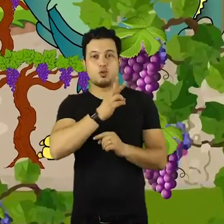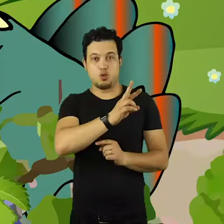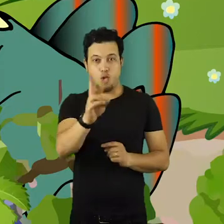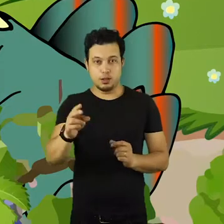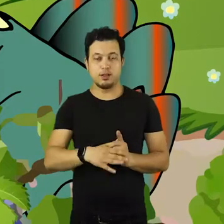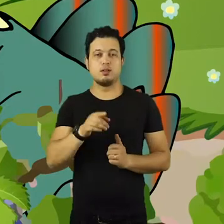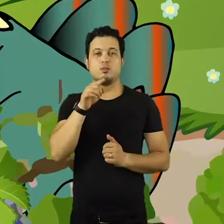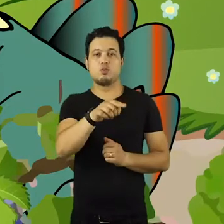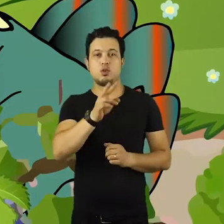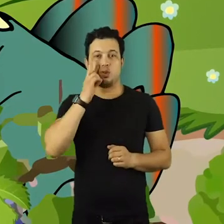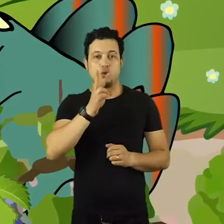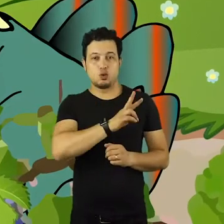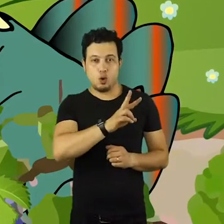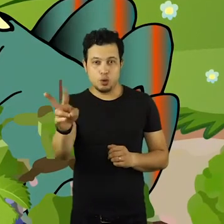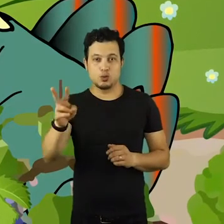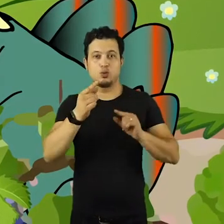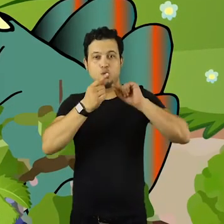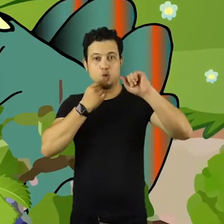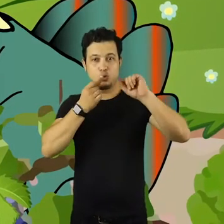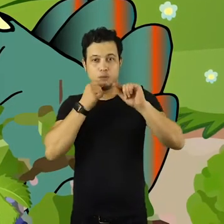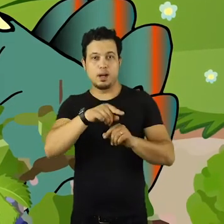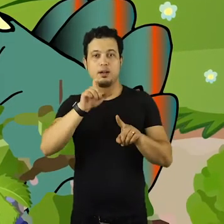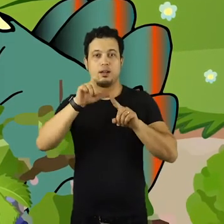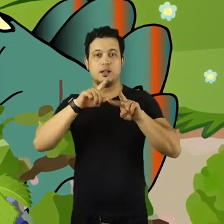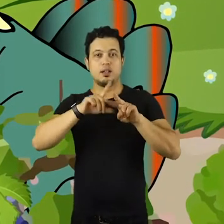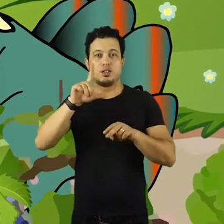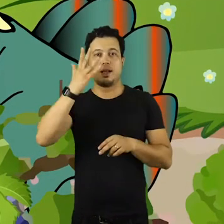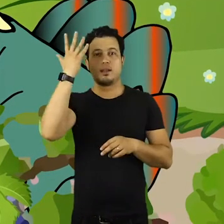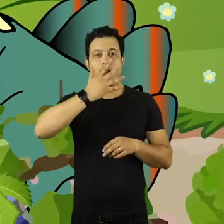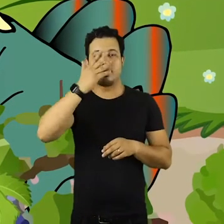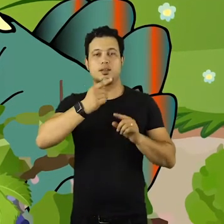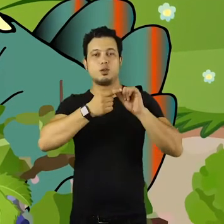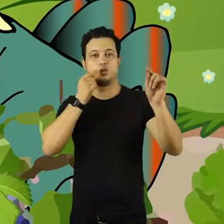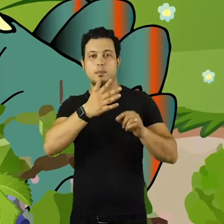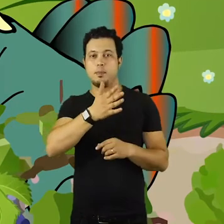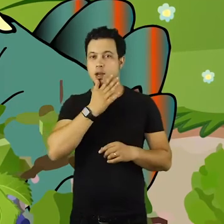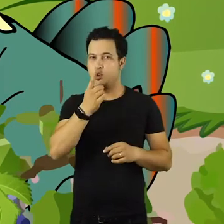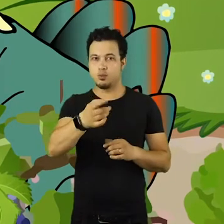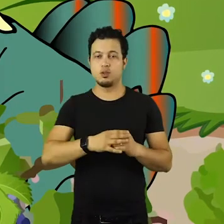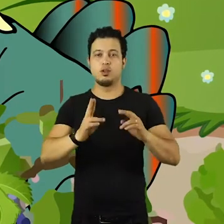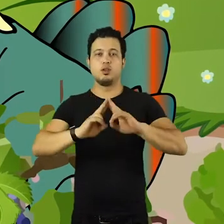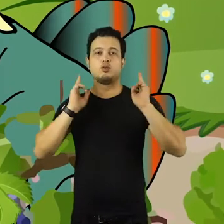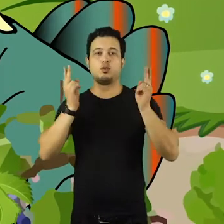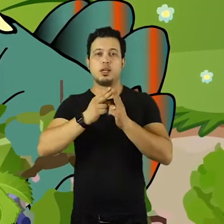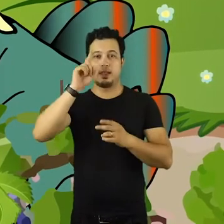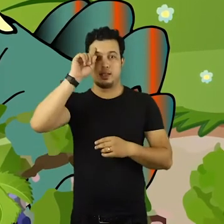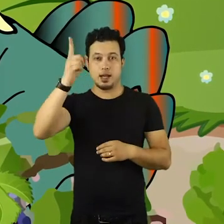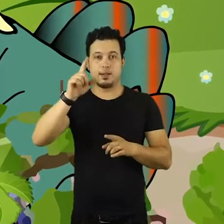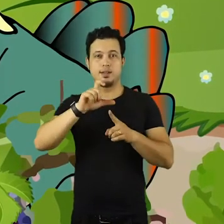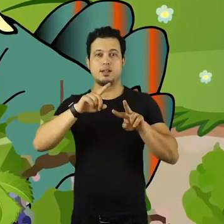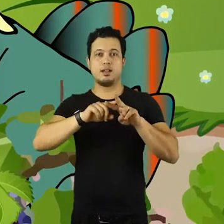bu gördüğünüz lezzetli mi lezzetli üzümler Çalkarası üzümü. Biliyor musunuz,